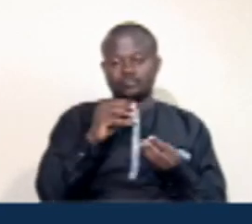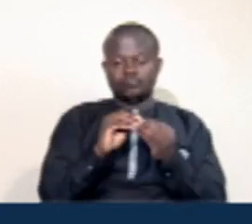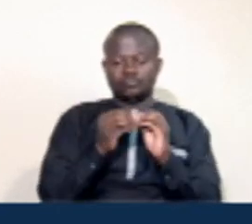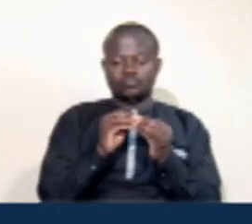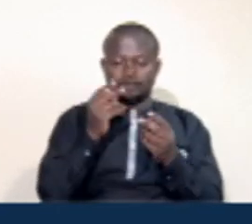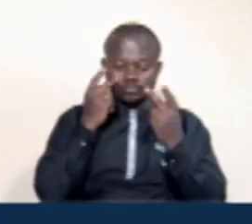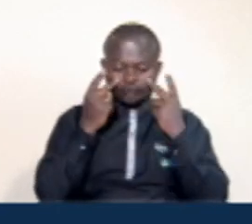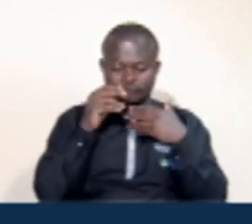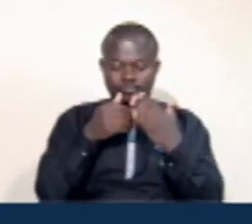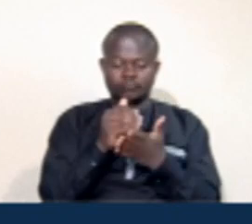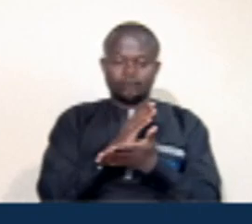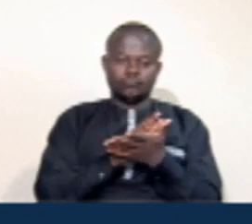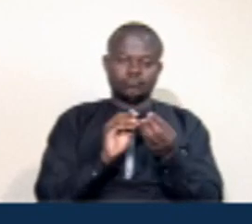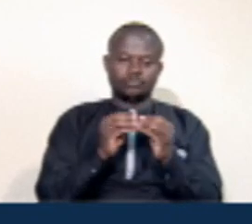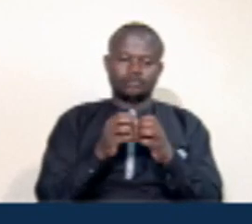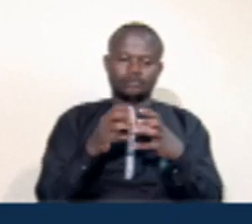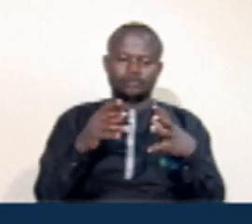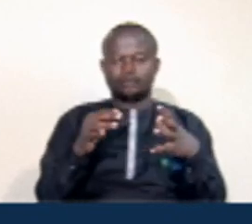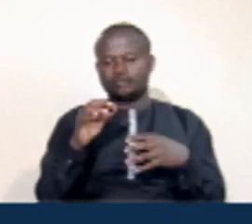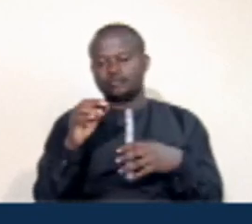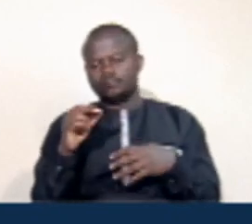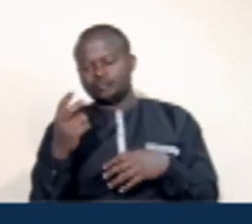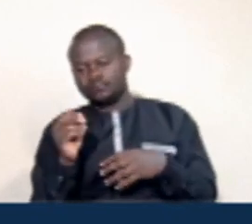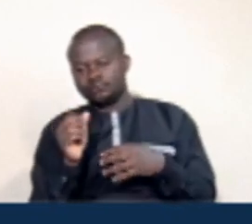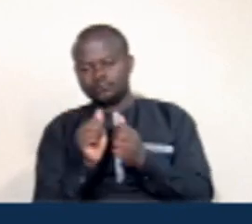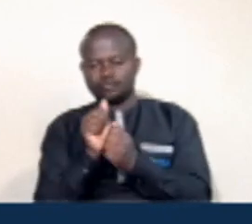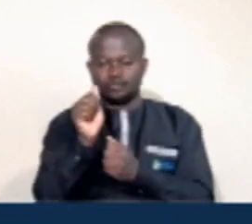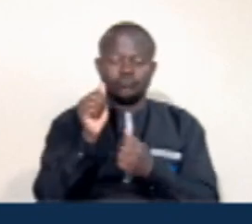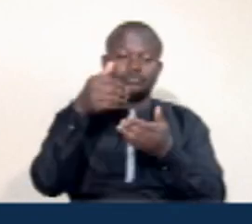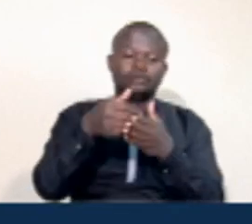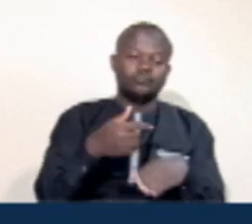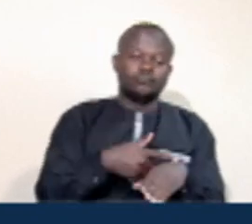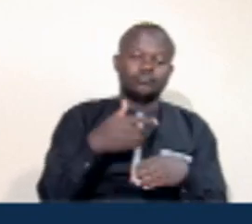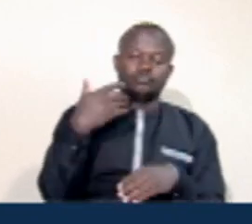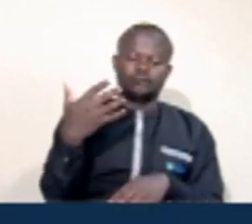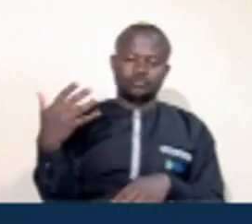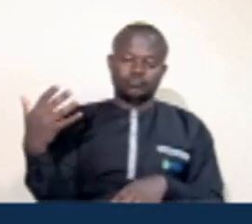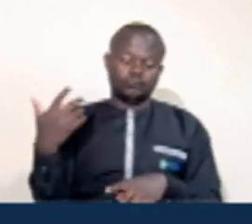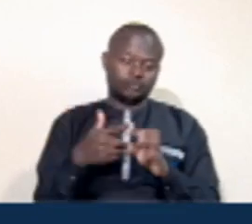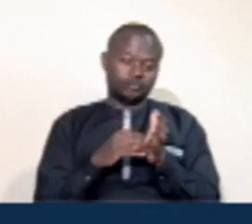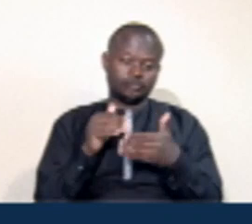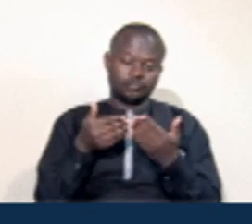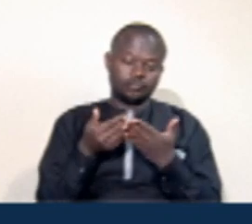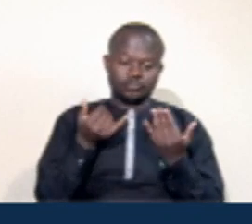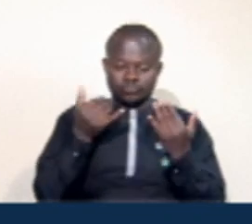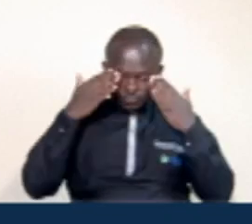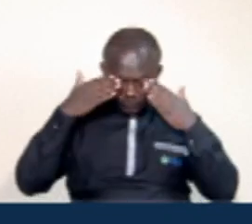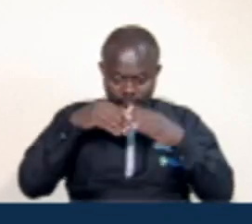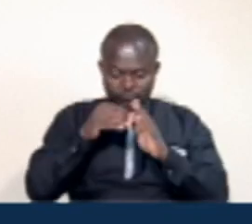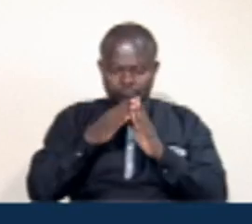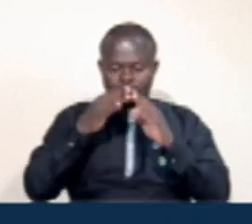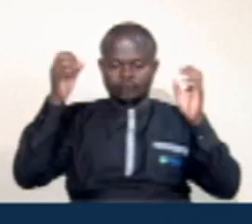ko imibare igenda izamuka 20-15 nagiye twageze kuri 55 ariko cyane cyane ubona ko byiganje muri